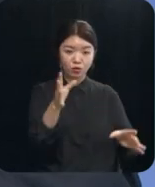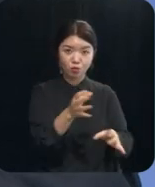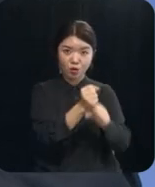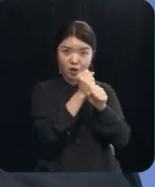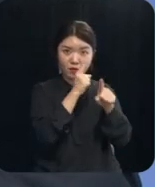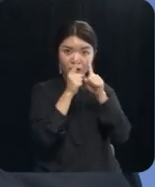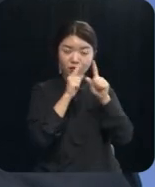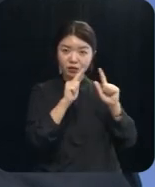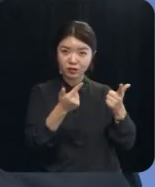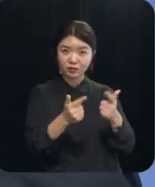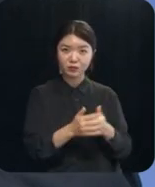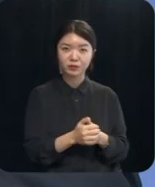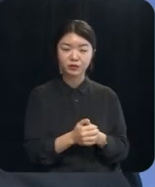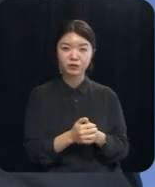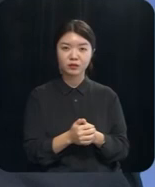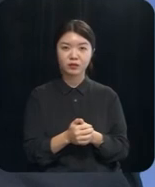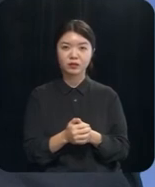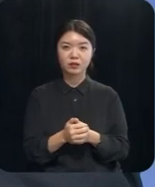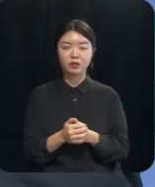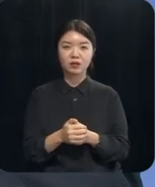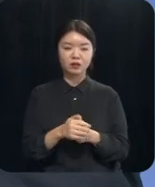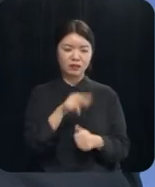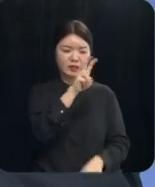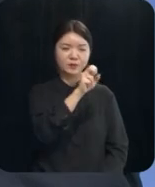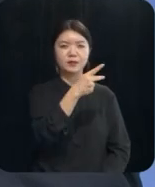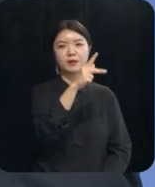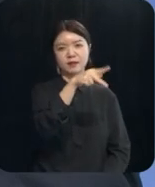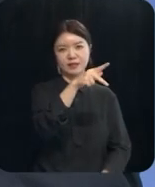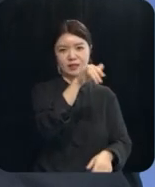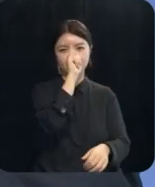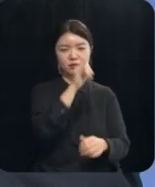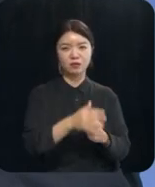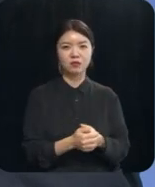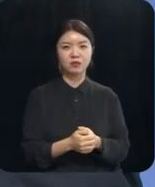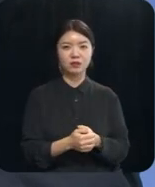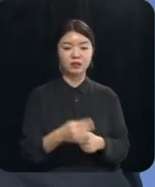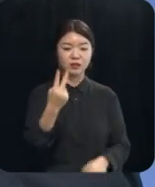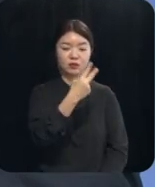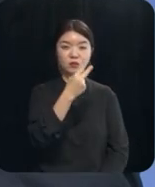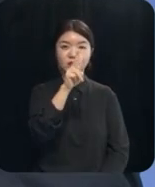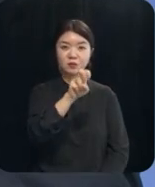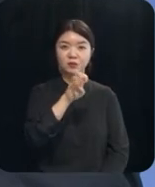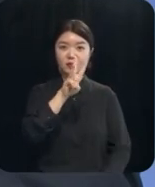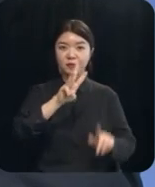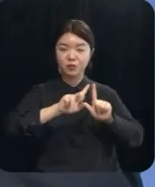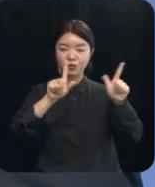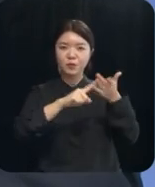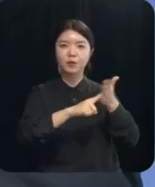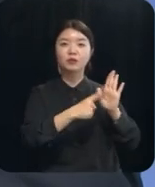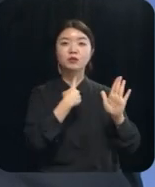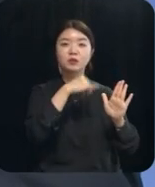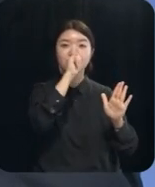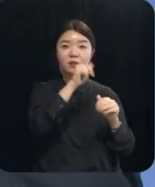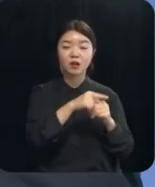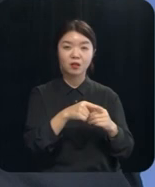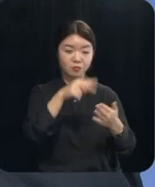말씀하시는 거 아니에요? 기본계획이 27페이지입니다. 말씀 아니에요? 네. 2023년도에 나왔습니다.